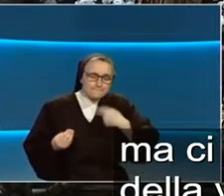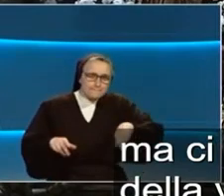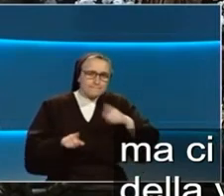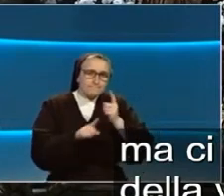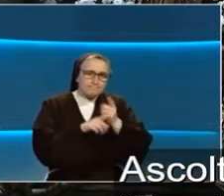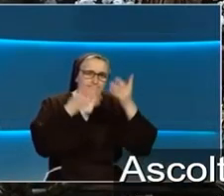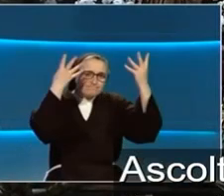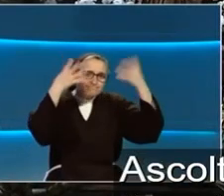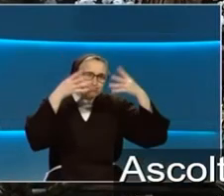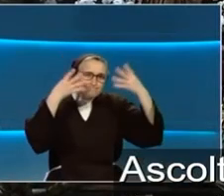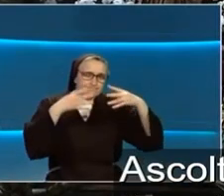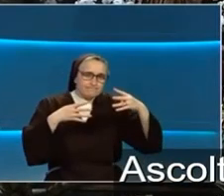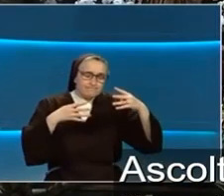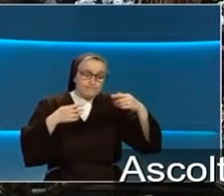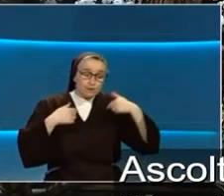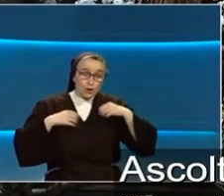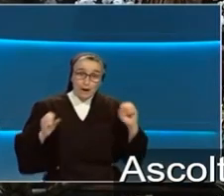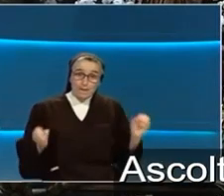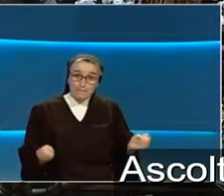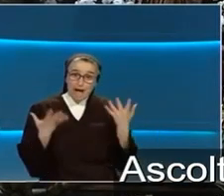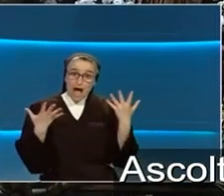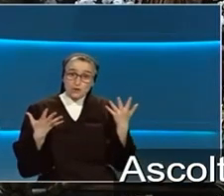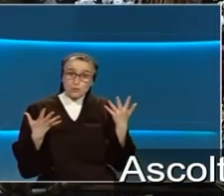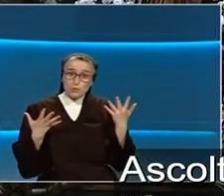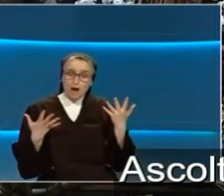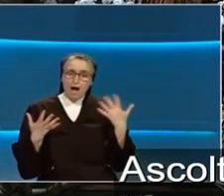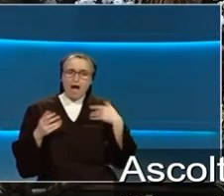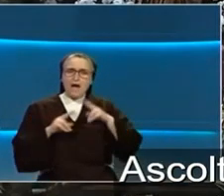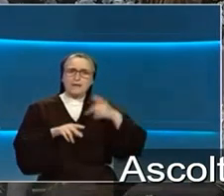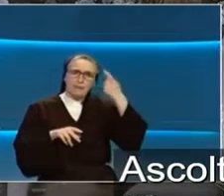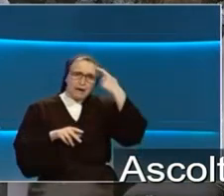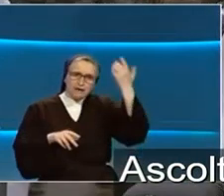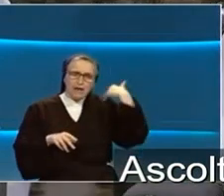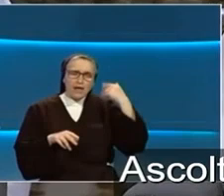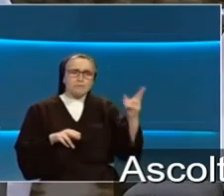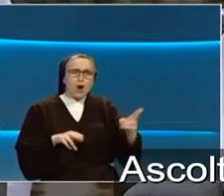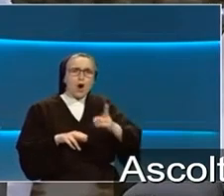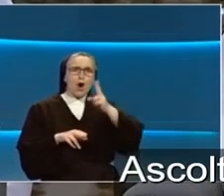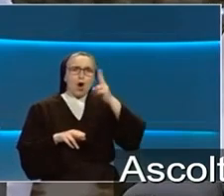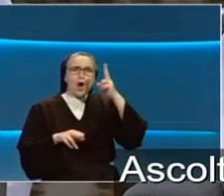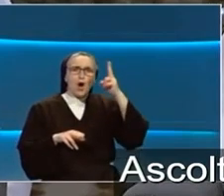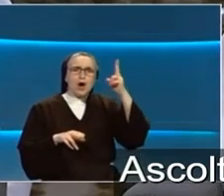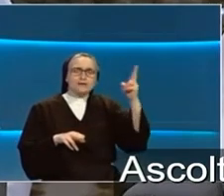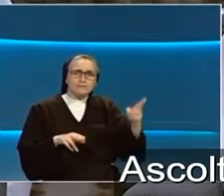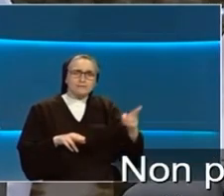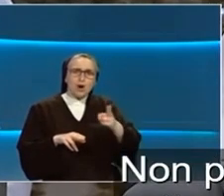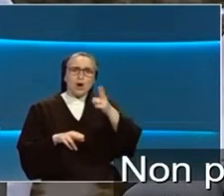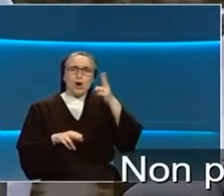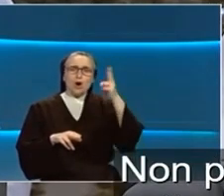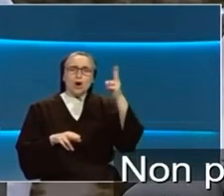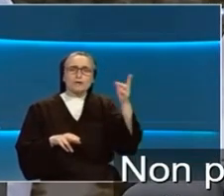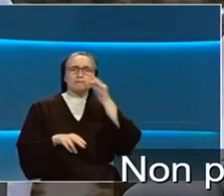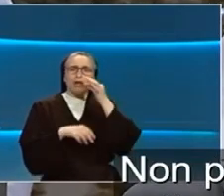질문입니다. 만약에 우리가 죽음 속에 계속해서 머물고 있다면 부활을 맞이할 수